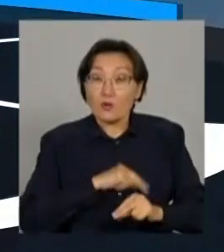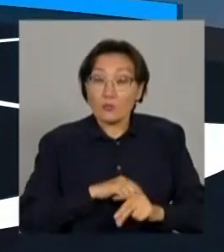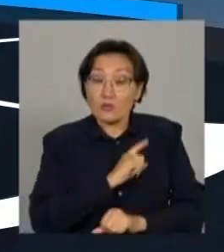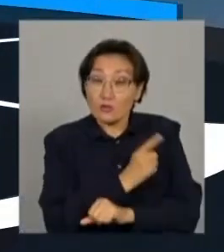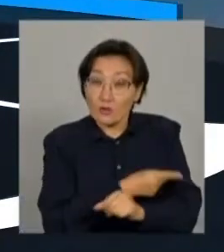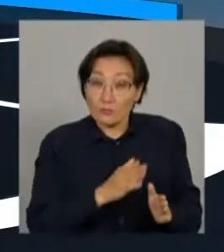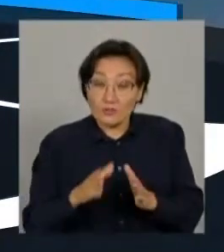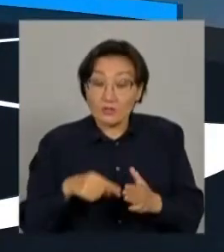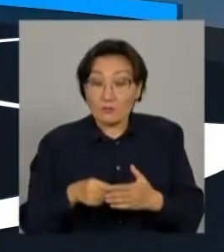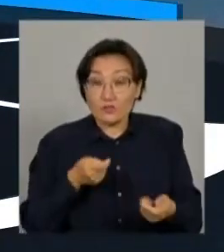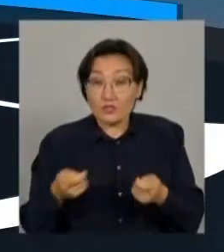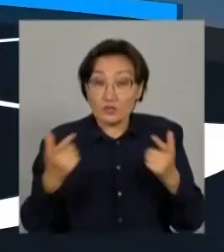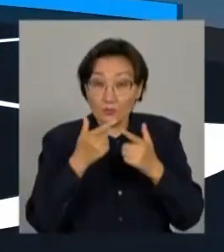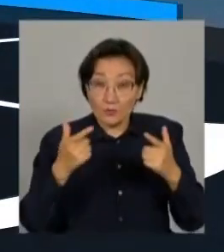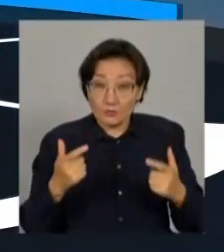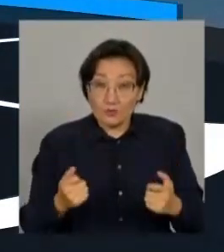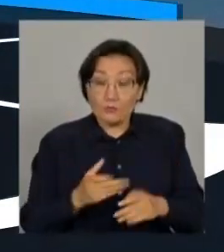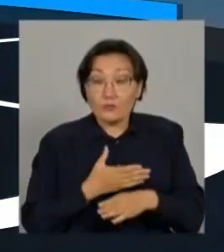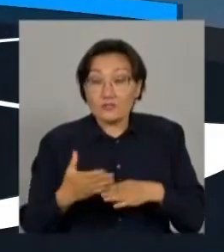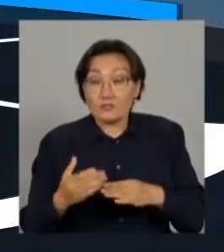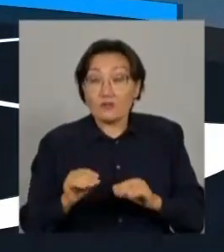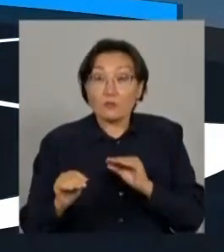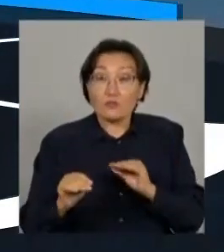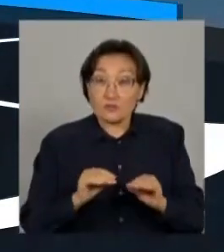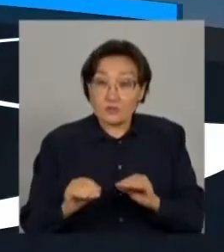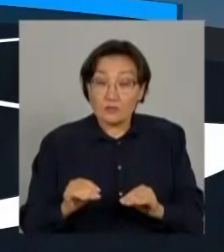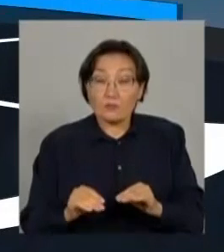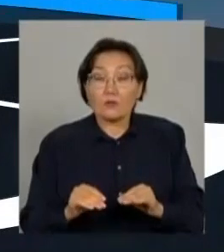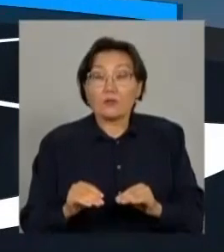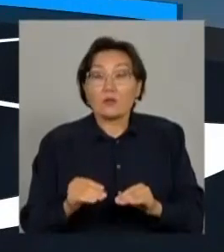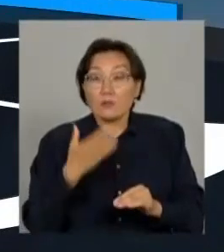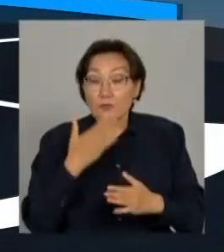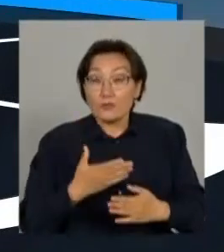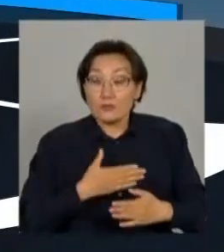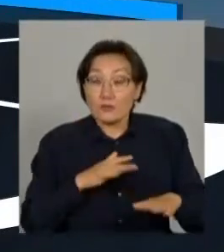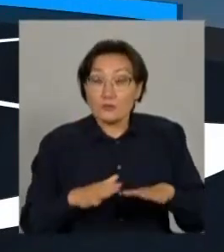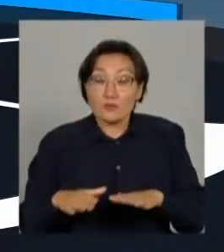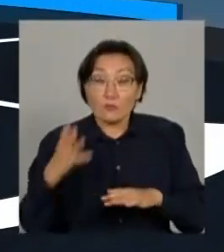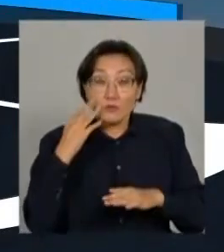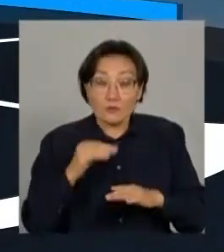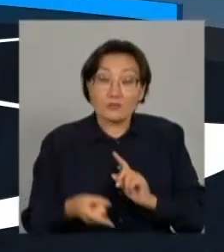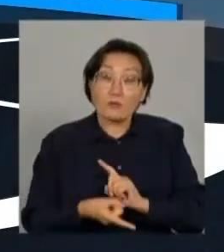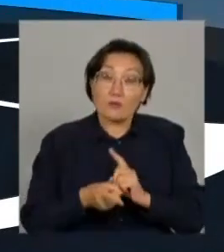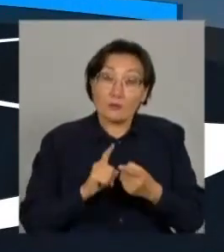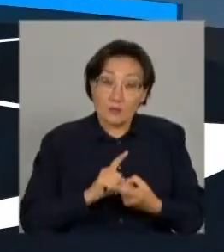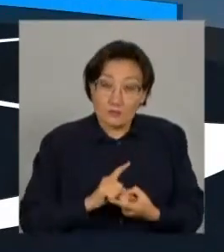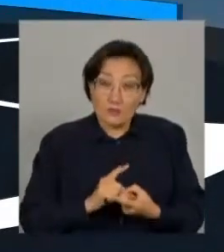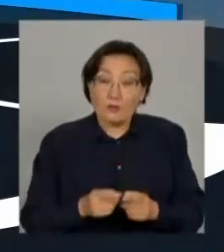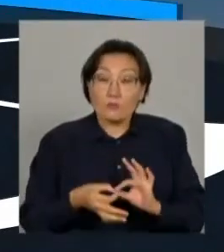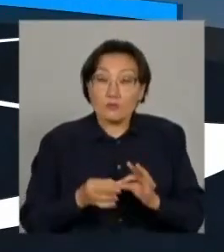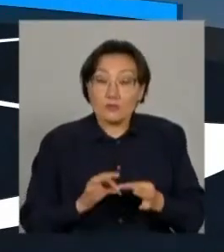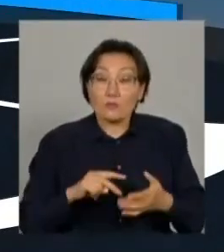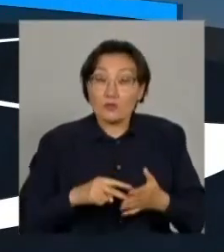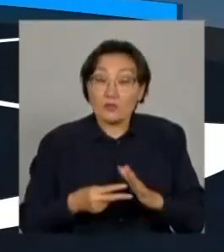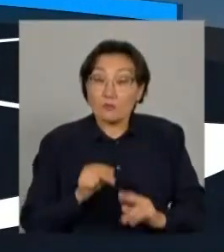режиме. В городской администрации сообщили, что после благоустройства излюбленное место алматинцев заметно преобразится. Подробнее